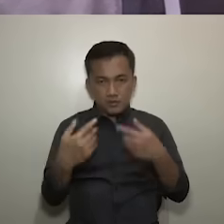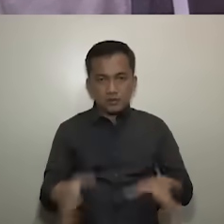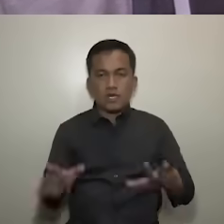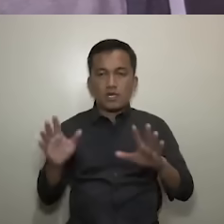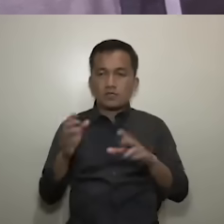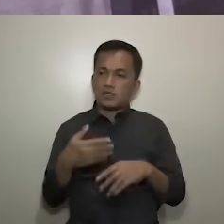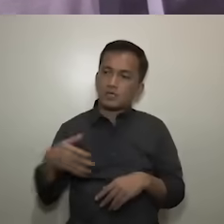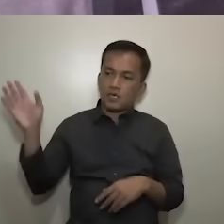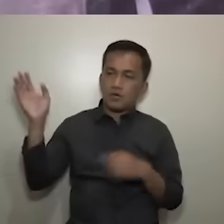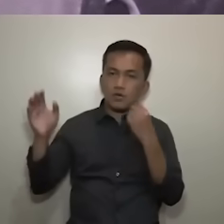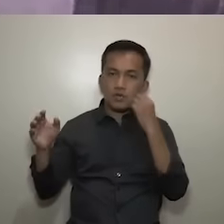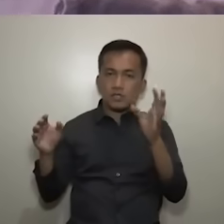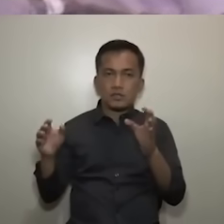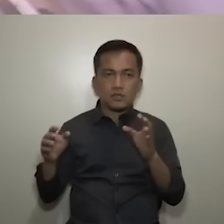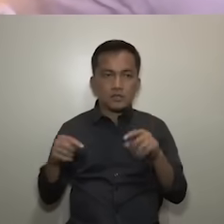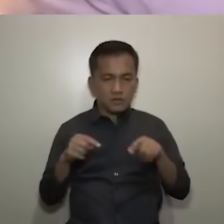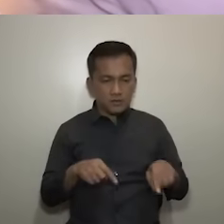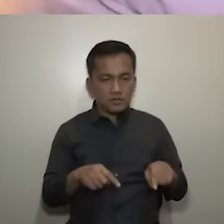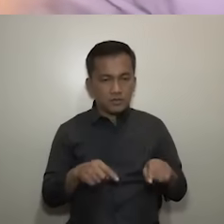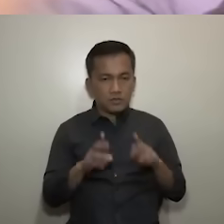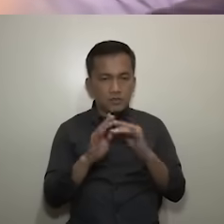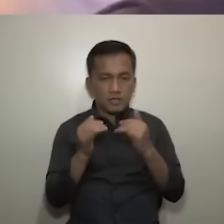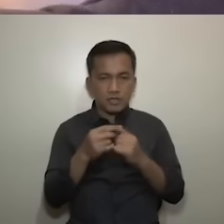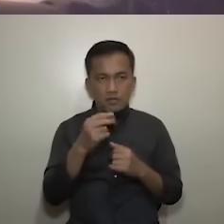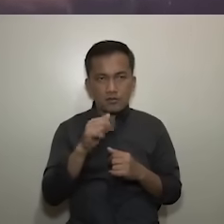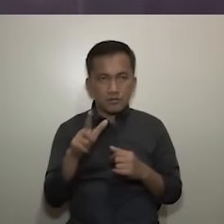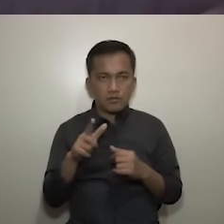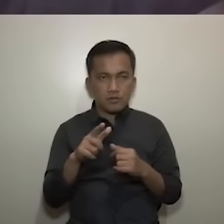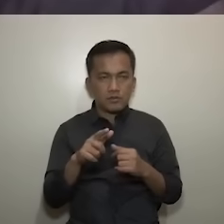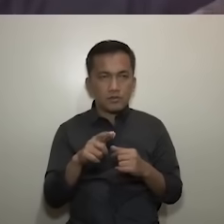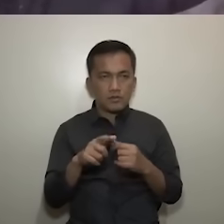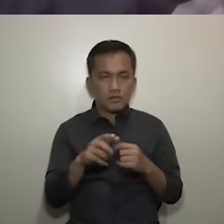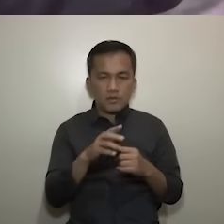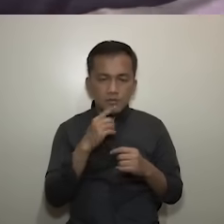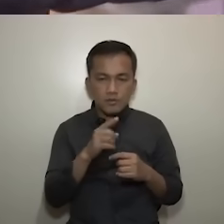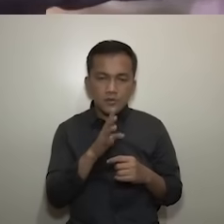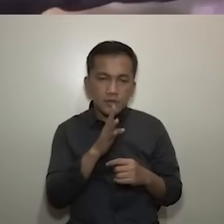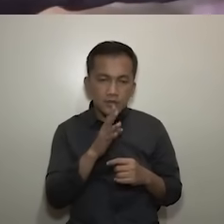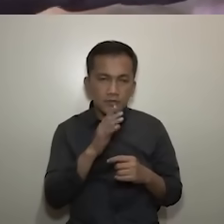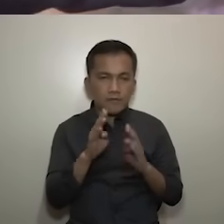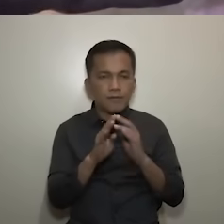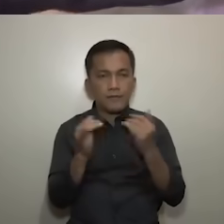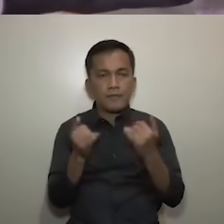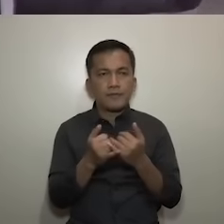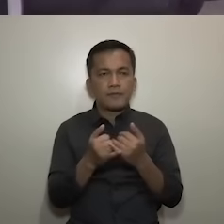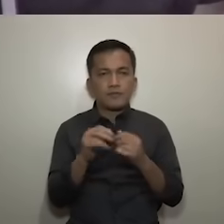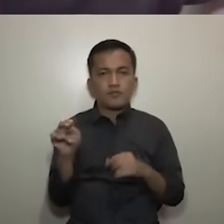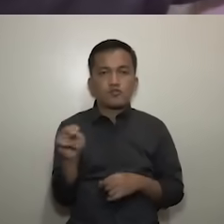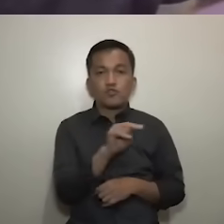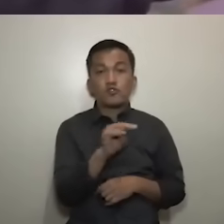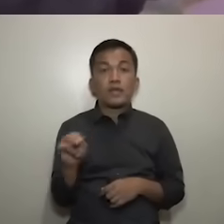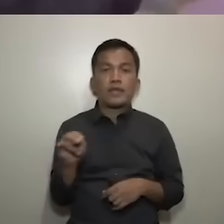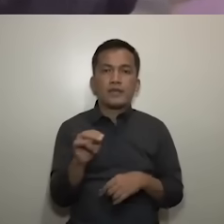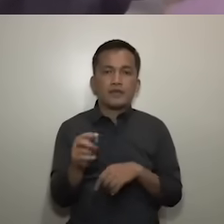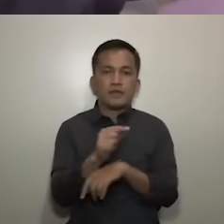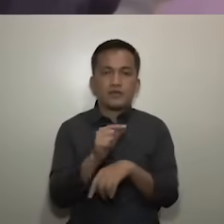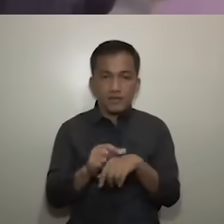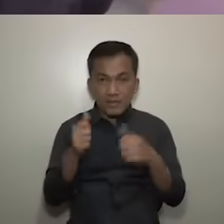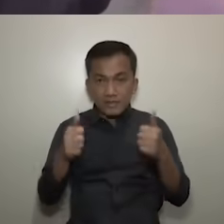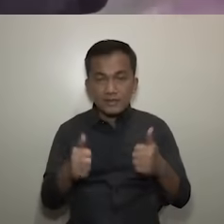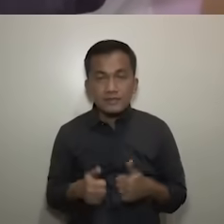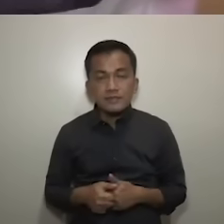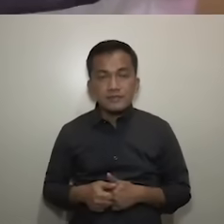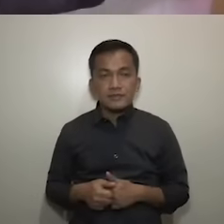na. Takay mo si baby, pwede sa bahay mo, pwede sa barangay hall, magbanggit yung barangay ng neutral ground. Okay,